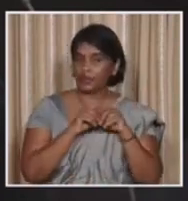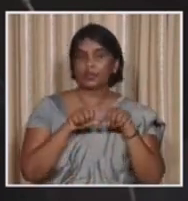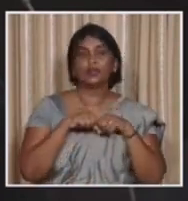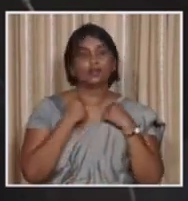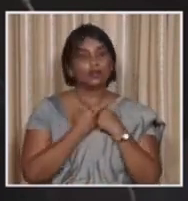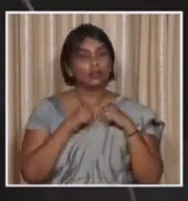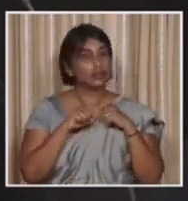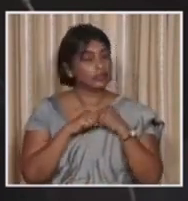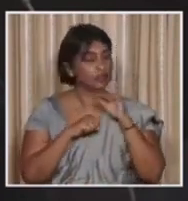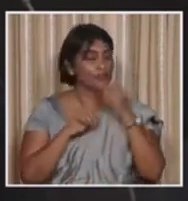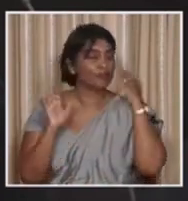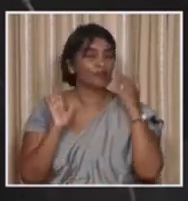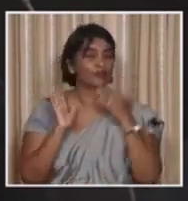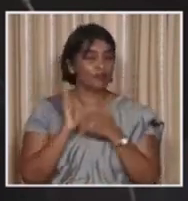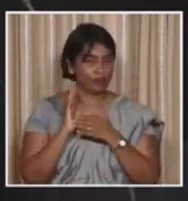සංවිධාන මේ වෙනුවෙන්